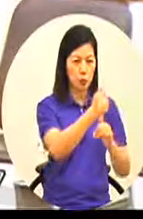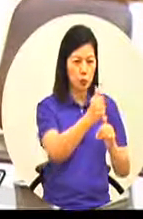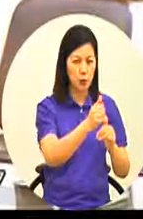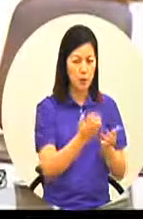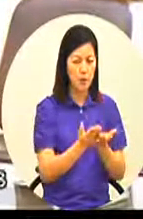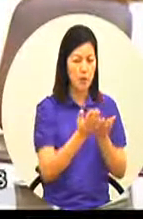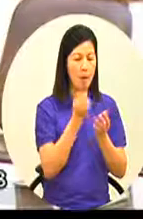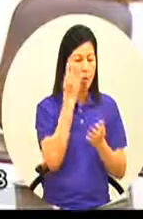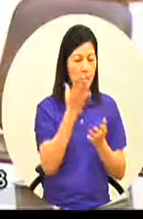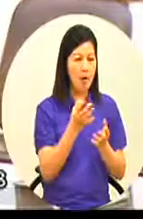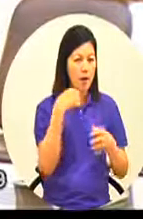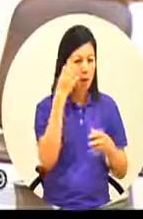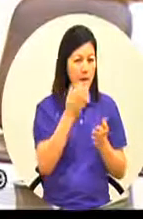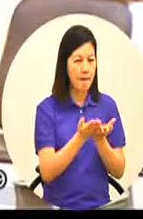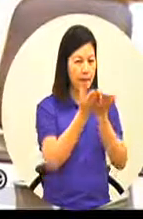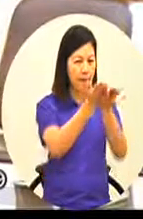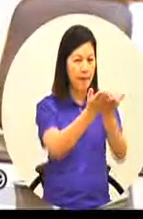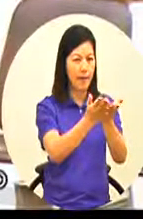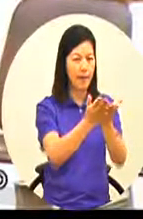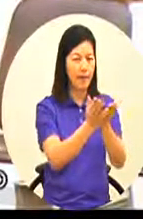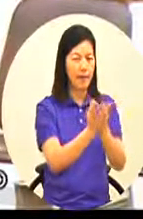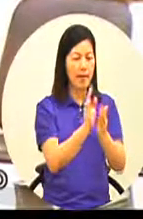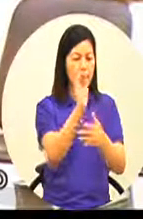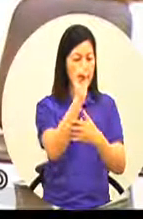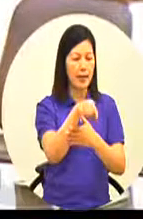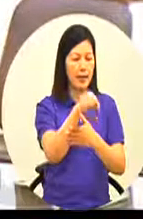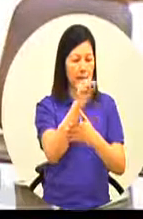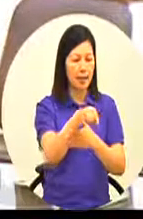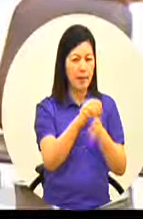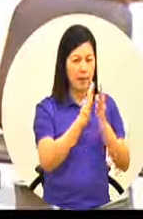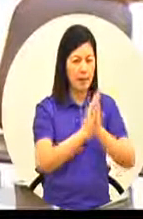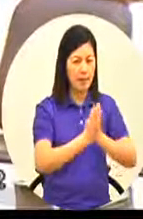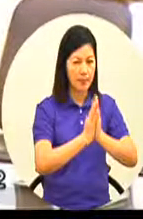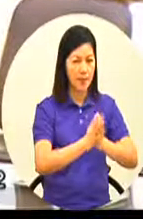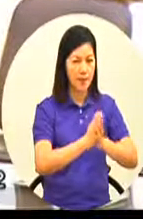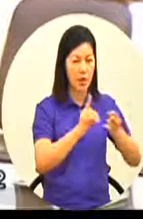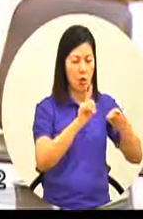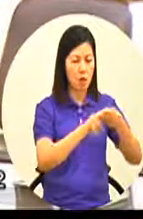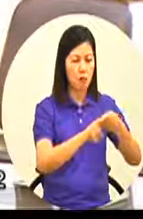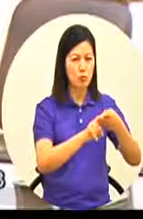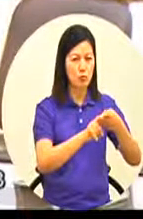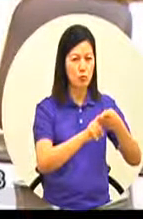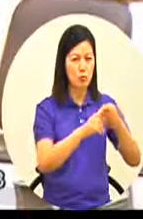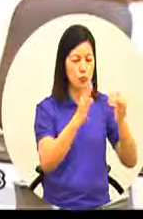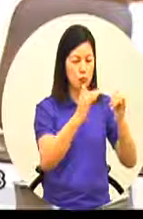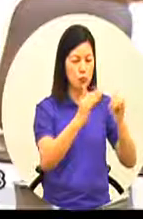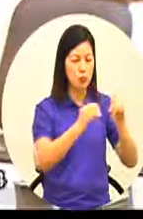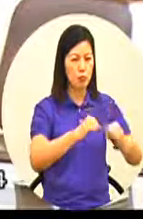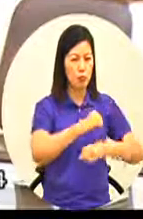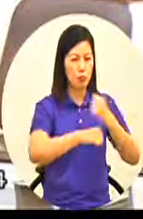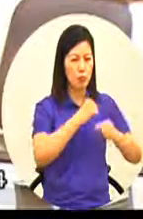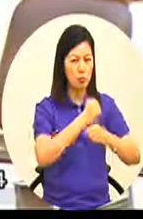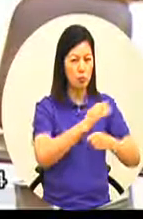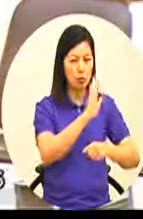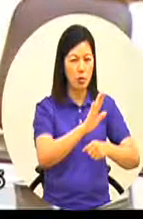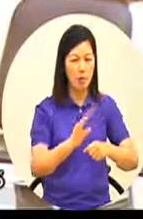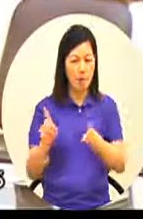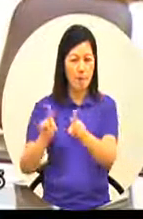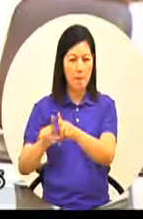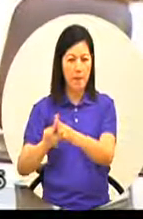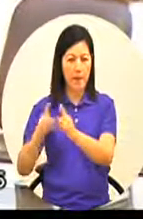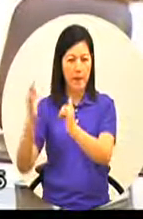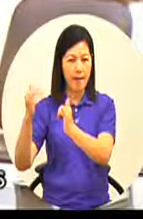果的时候，他行祭拜礼，就只是主祭者可以做动作而已。我们的陪祭者